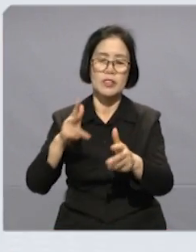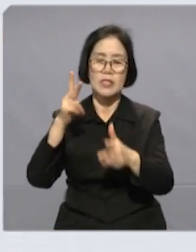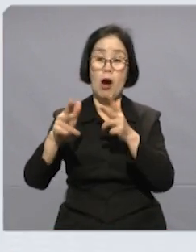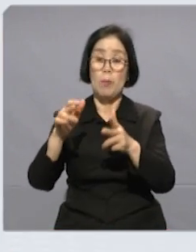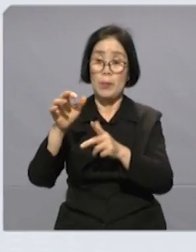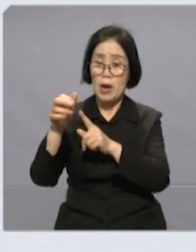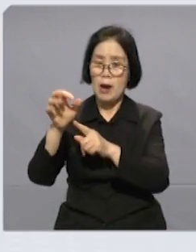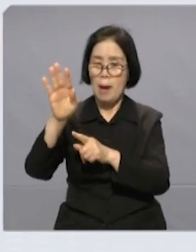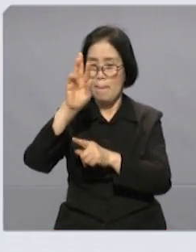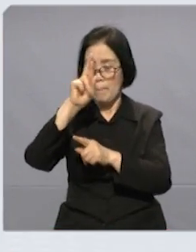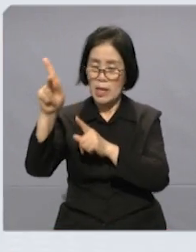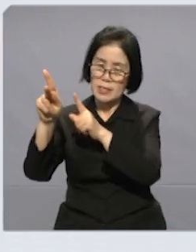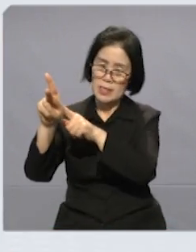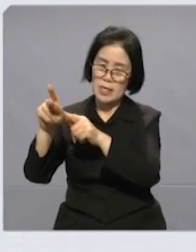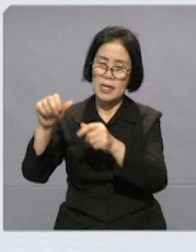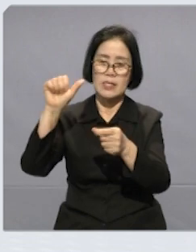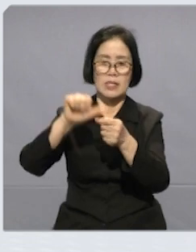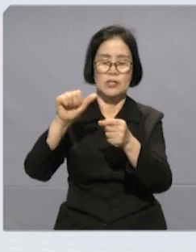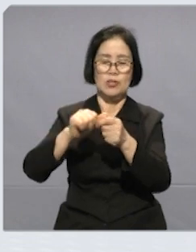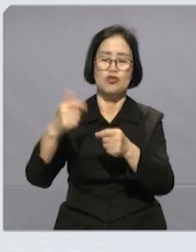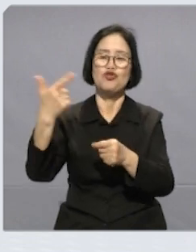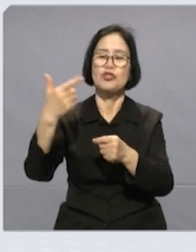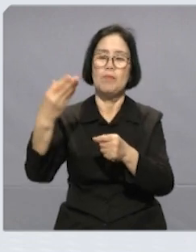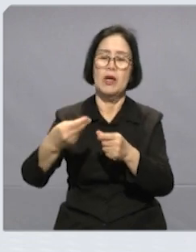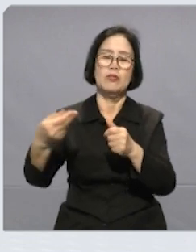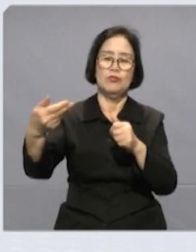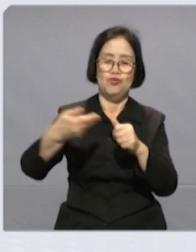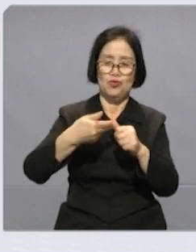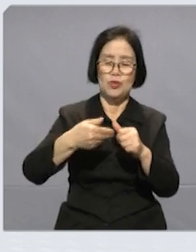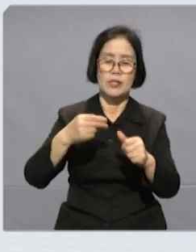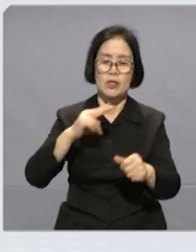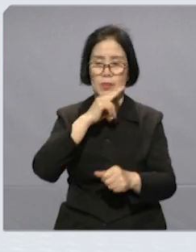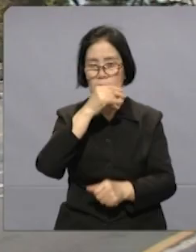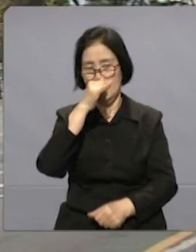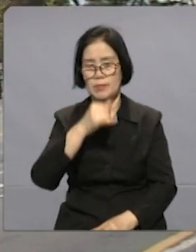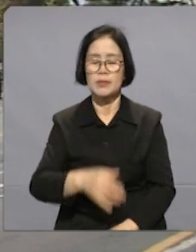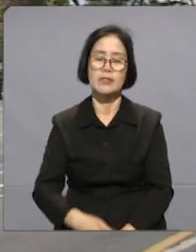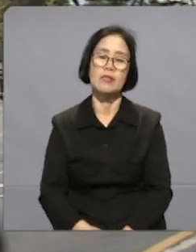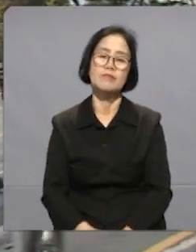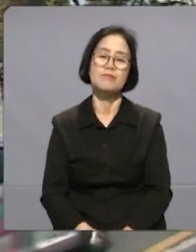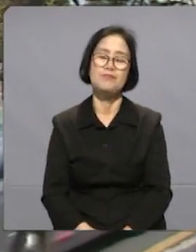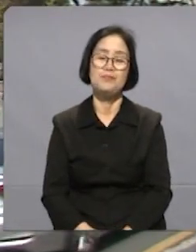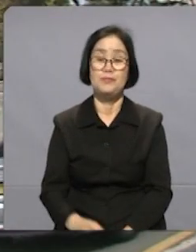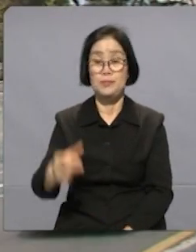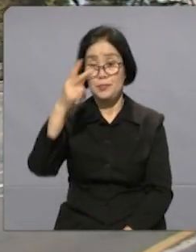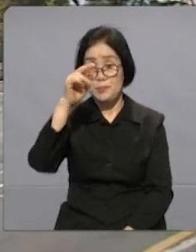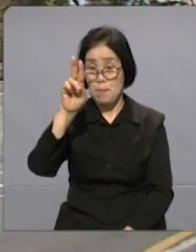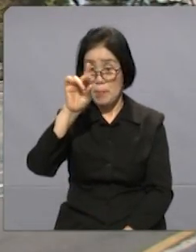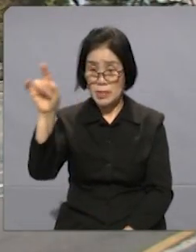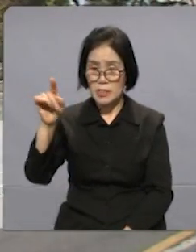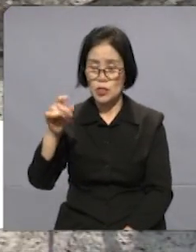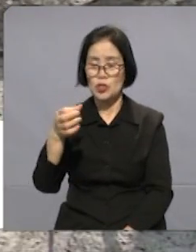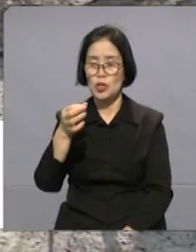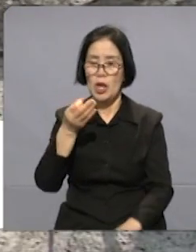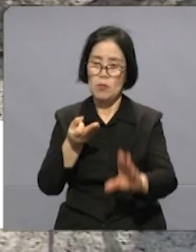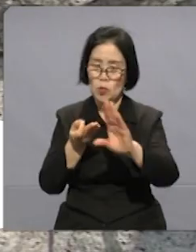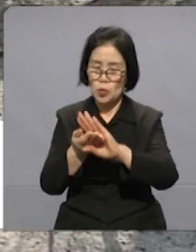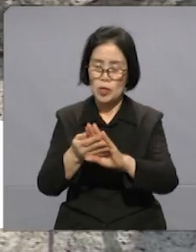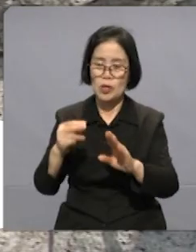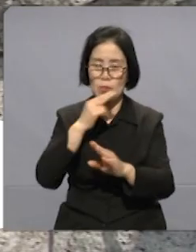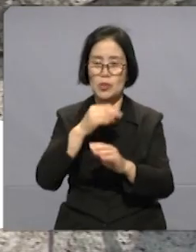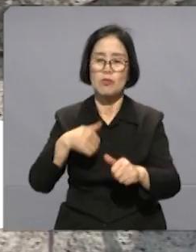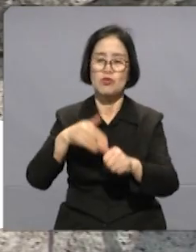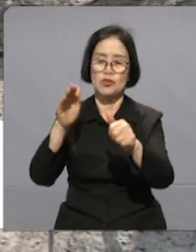박모 씨에게 5차례에 걸쳐 6천만 원을 수수한 혐의를 받습니다. 검찰은 박 씨도 뇌물 공여 혐의 등으로